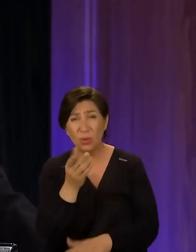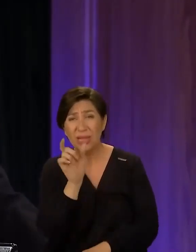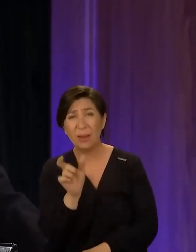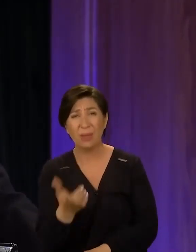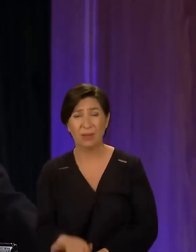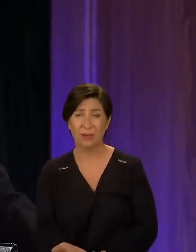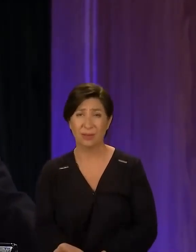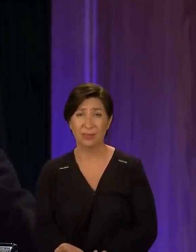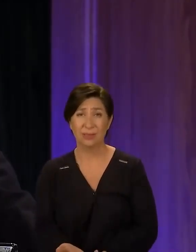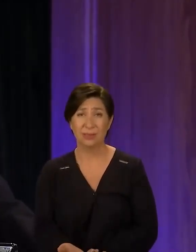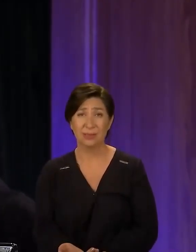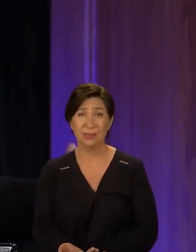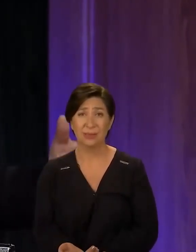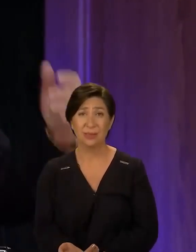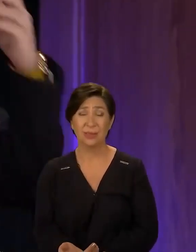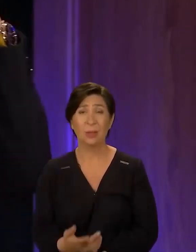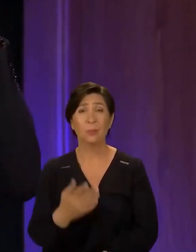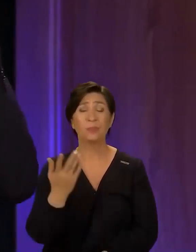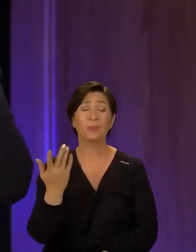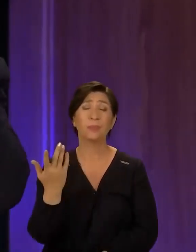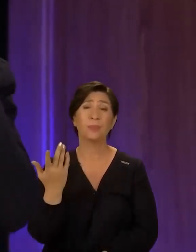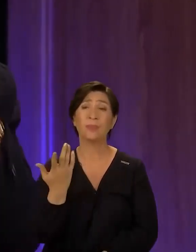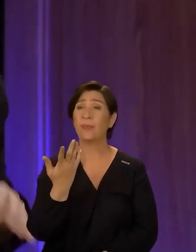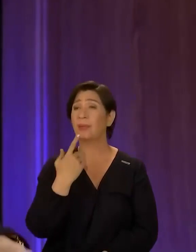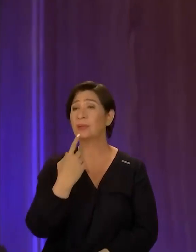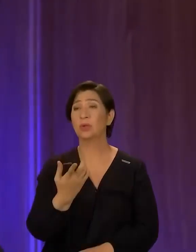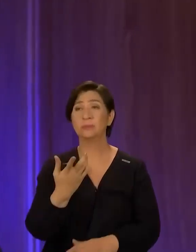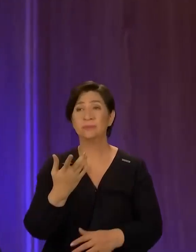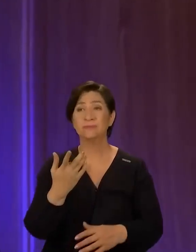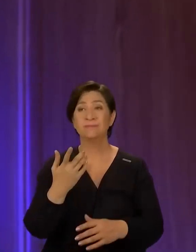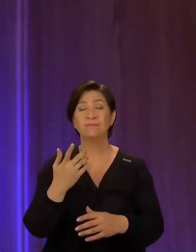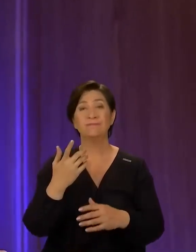ya? Ya bu yani nasıl söyleyeyim, mesela